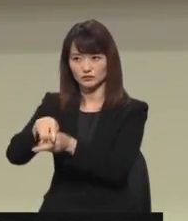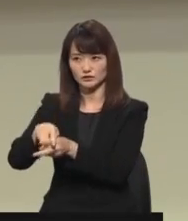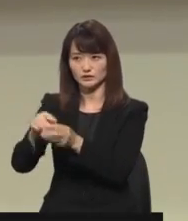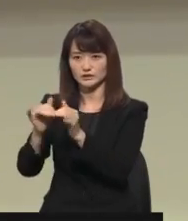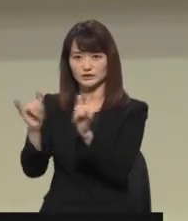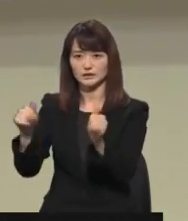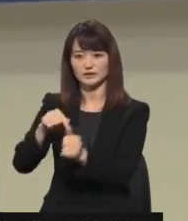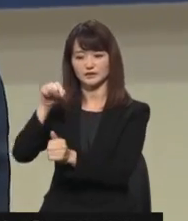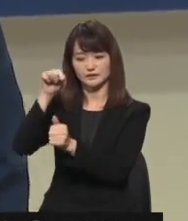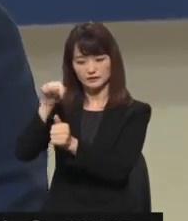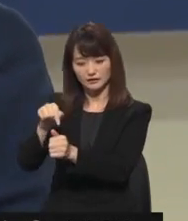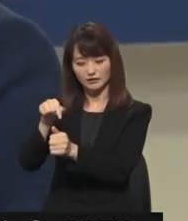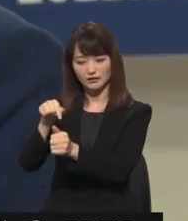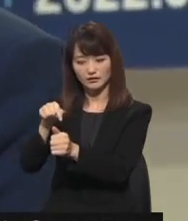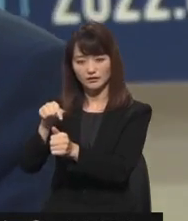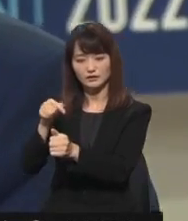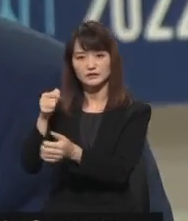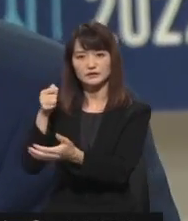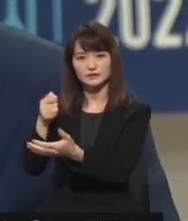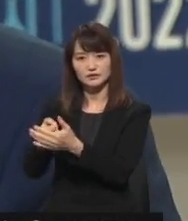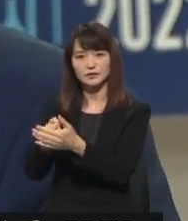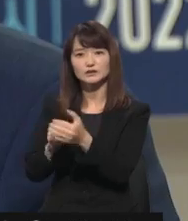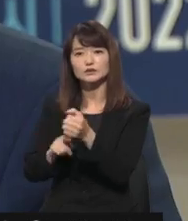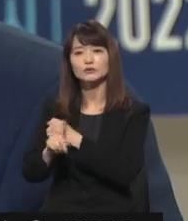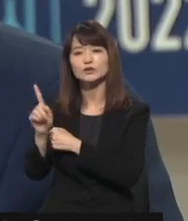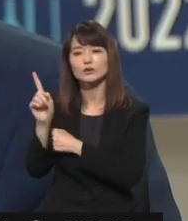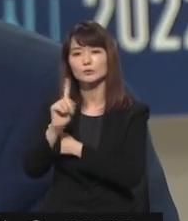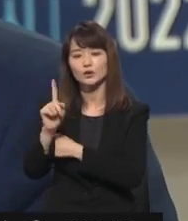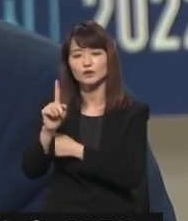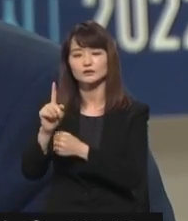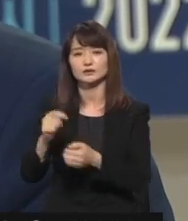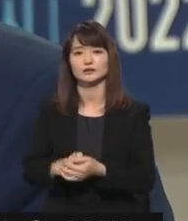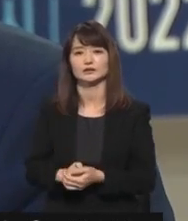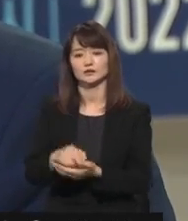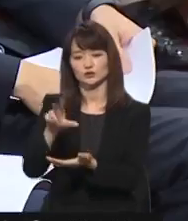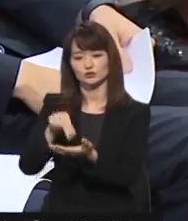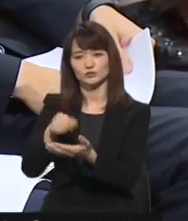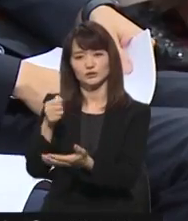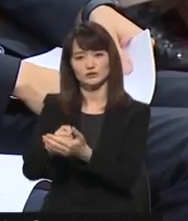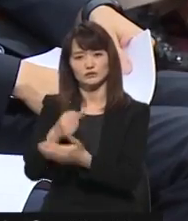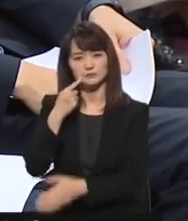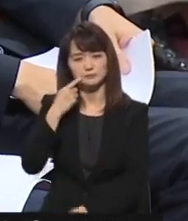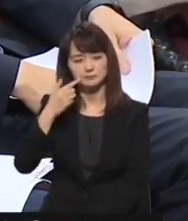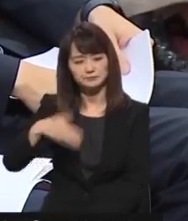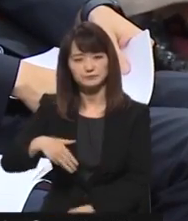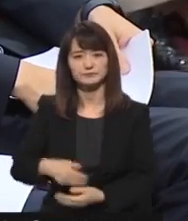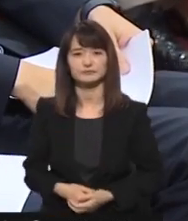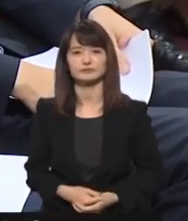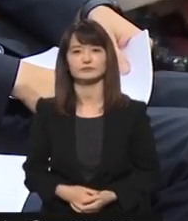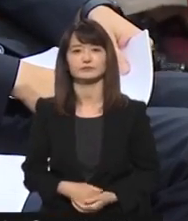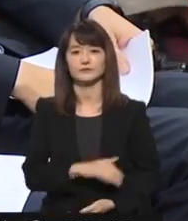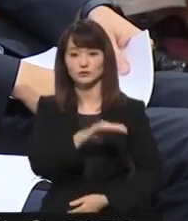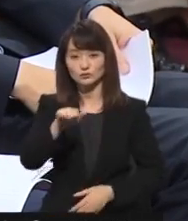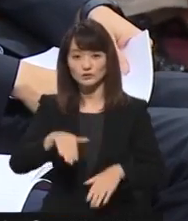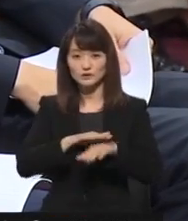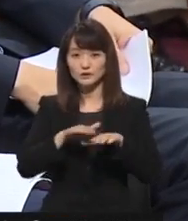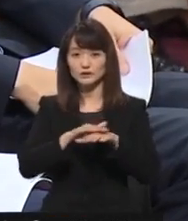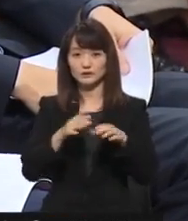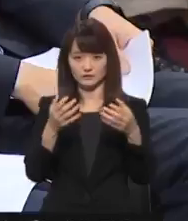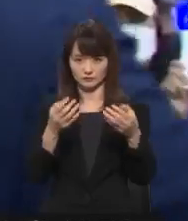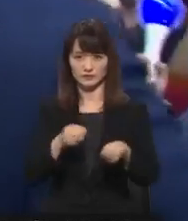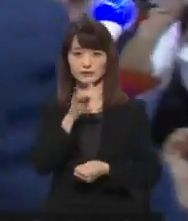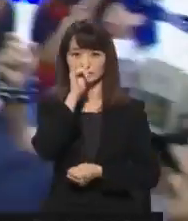집중한 은지 누구는 좀 대단히 아쉬운 장면이 따라 보고요 이일이 가 넘어야 될 것들은 많이